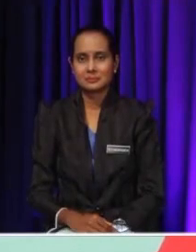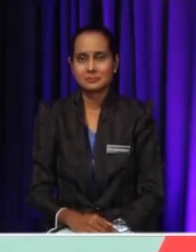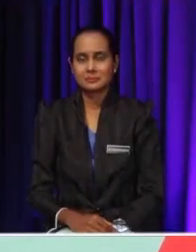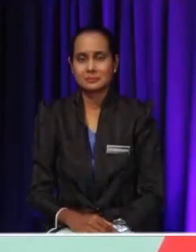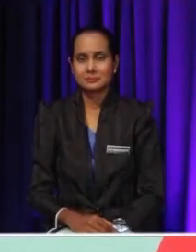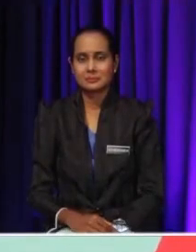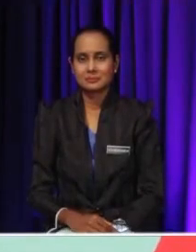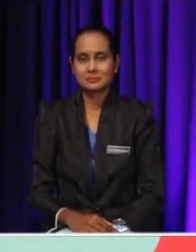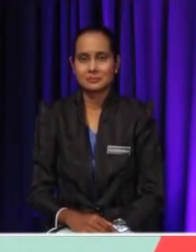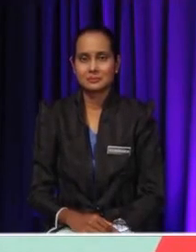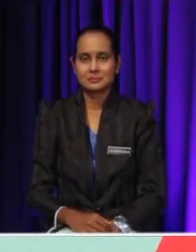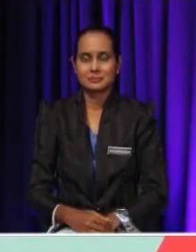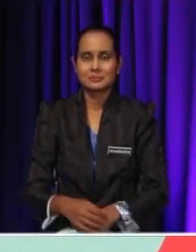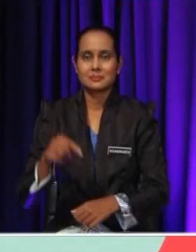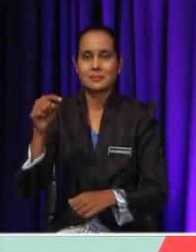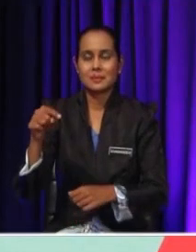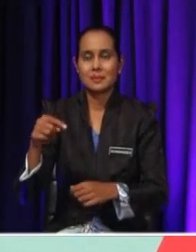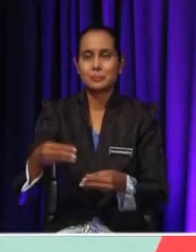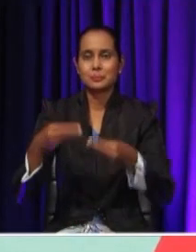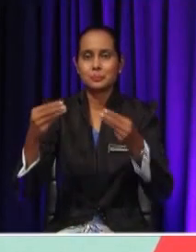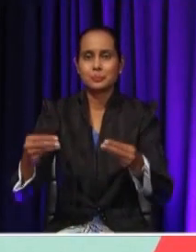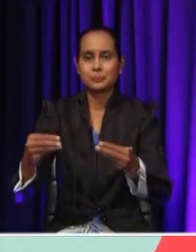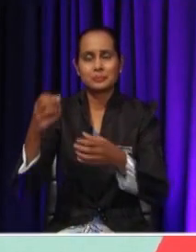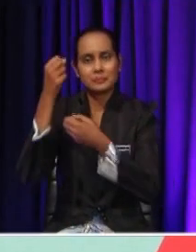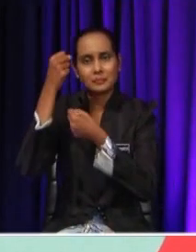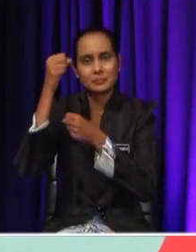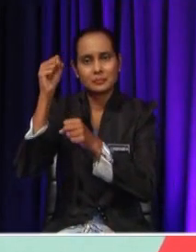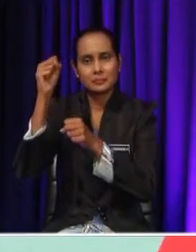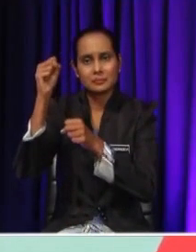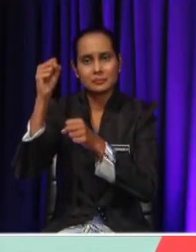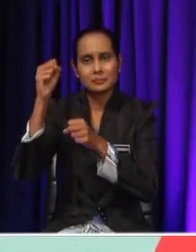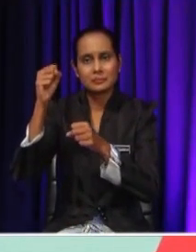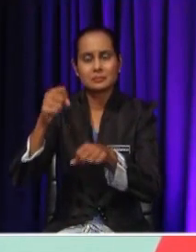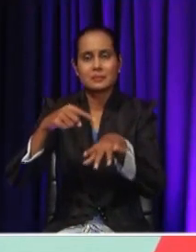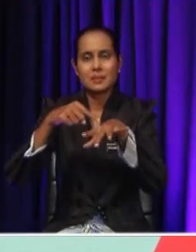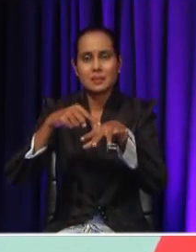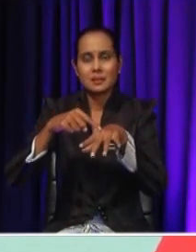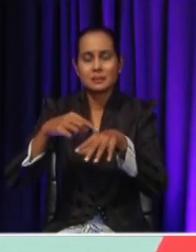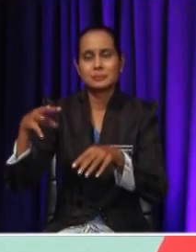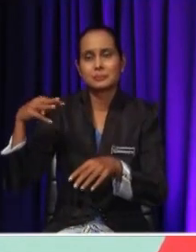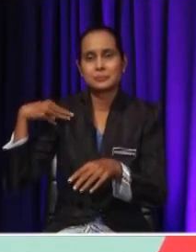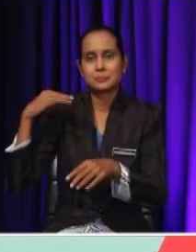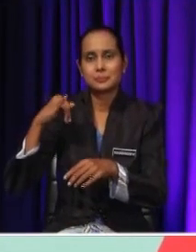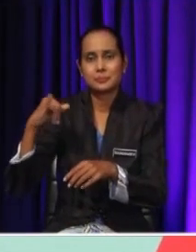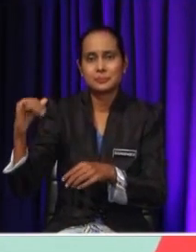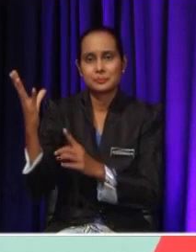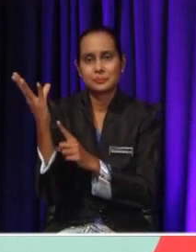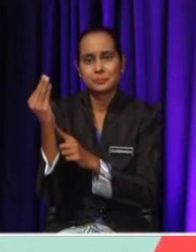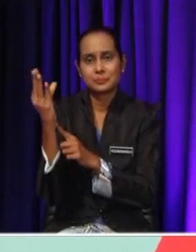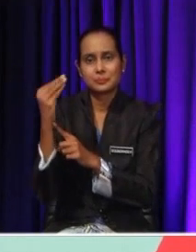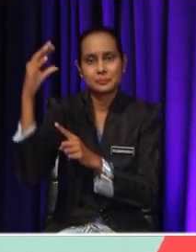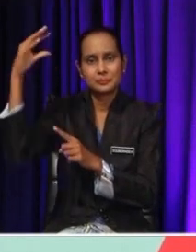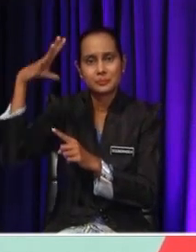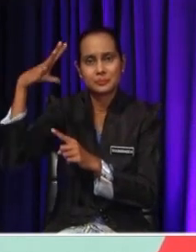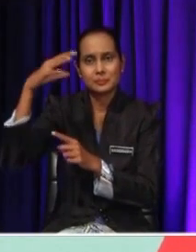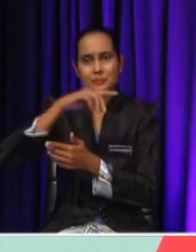bila pemberi paling setia Dia akan Ibu miliknya balita dan lampu